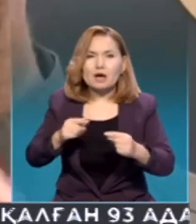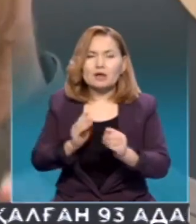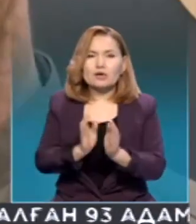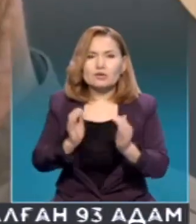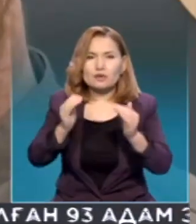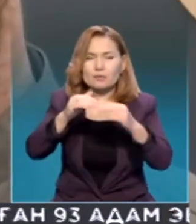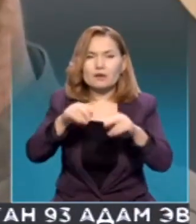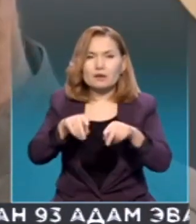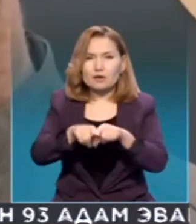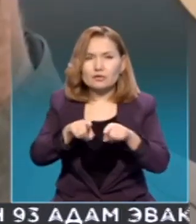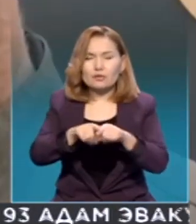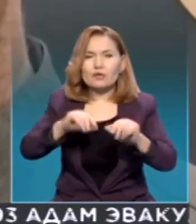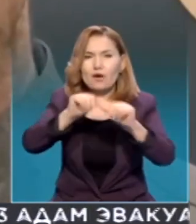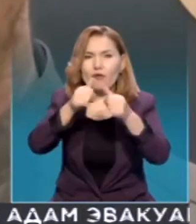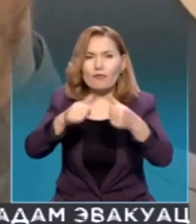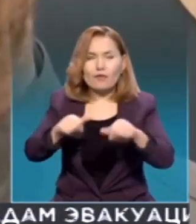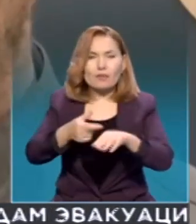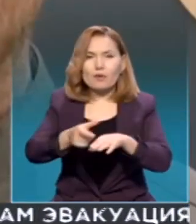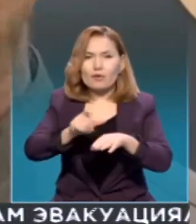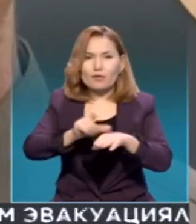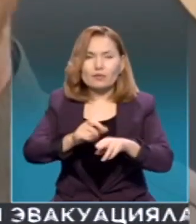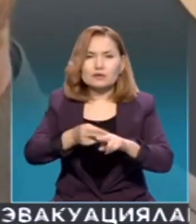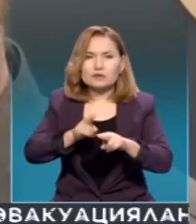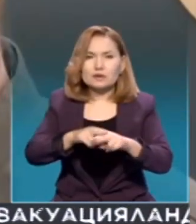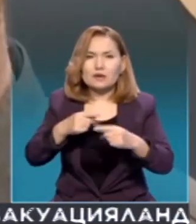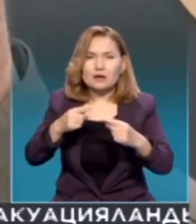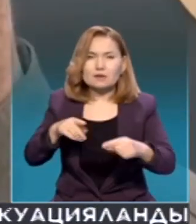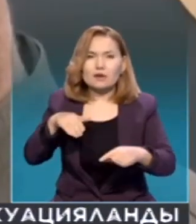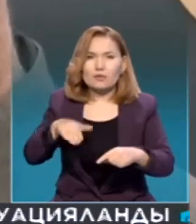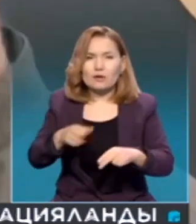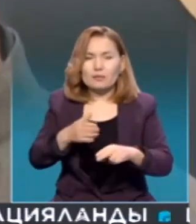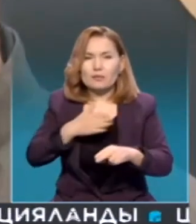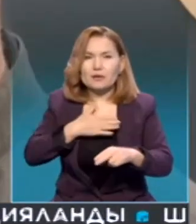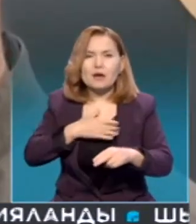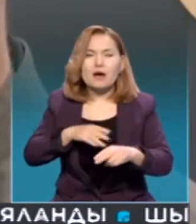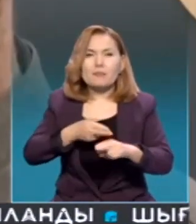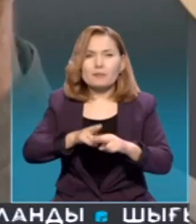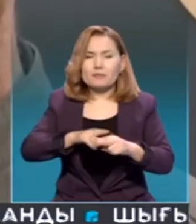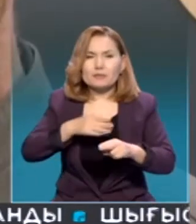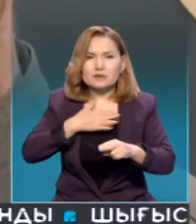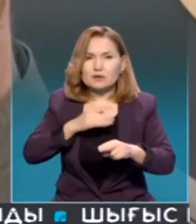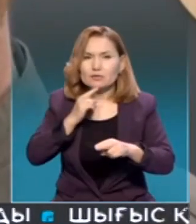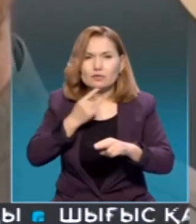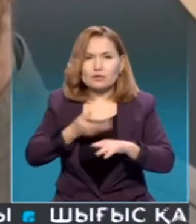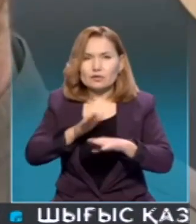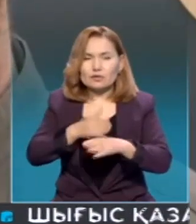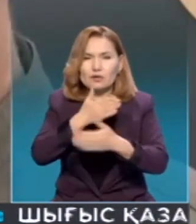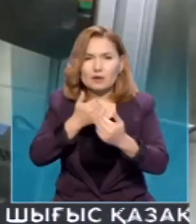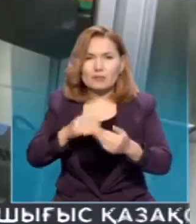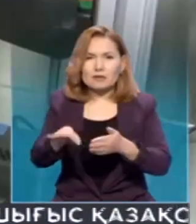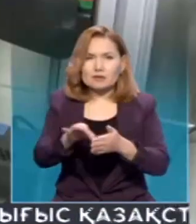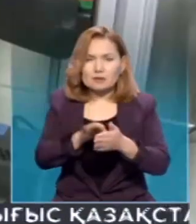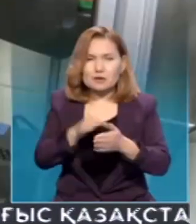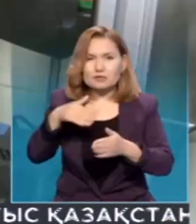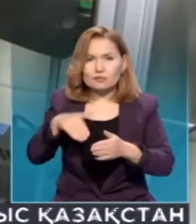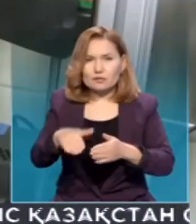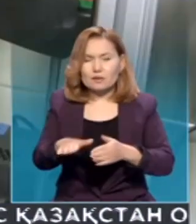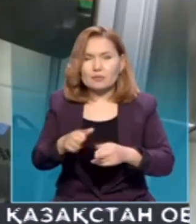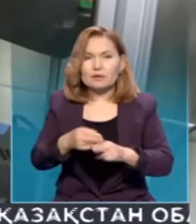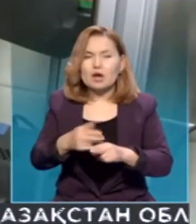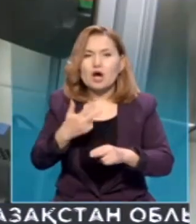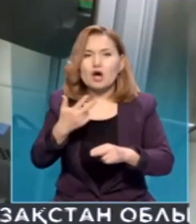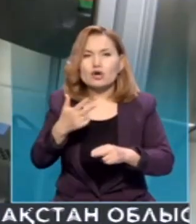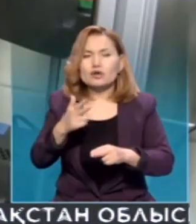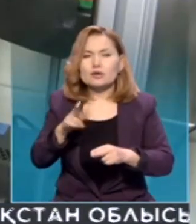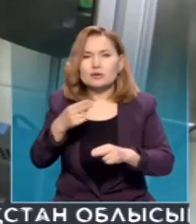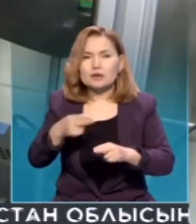алдымен жұмыртқаның екі бөлігін қалыпқа құйып, сосын бір-біріне жабыстырады. Ал біз еш қиындықсыз бір ғана бүтін жұмыртқа шығара аламыз. 3D принтер